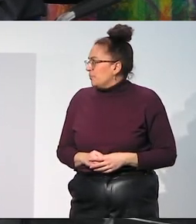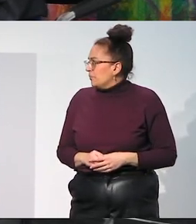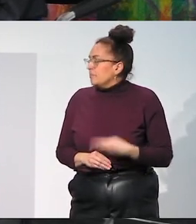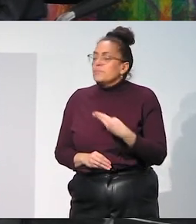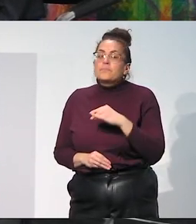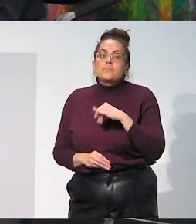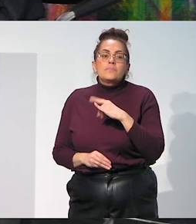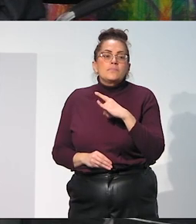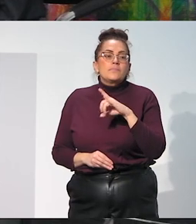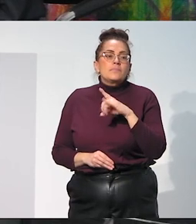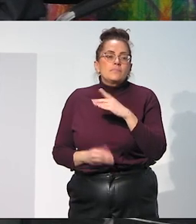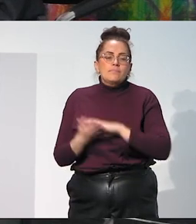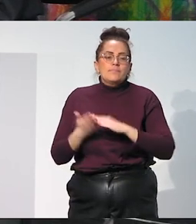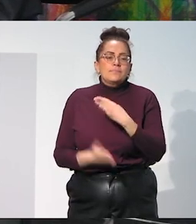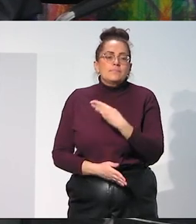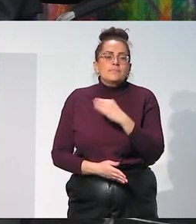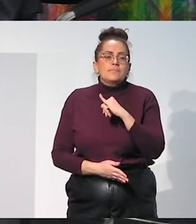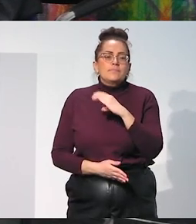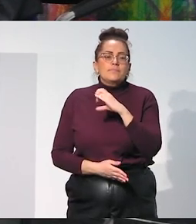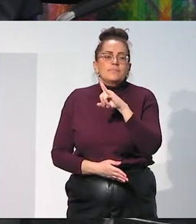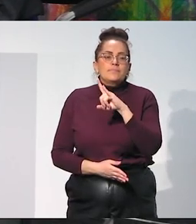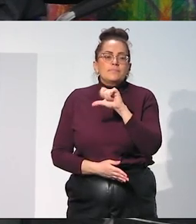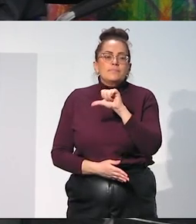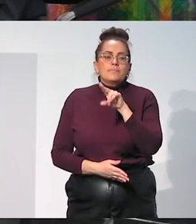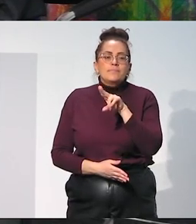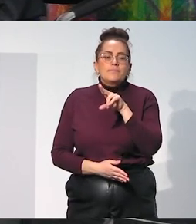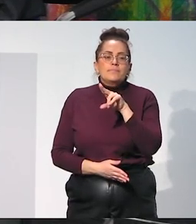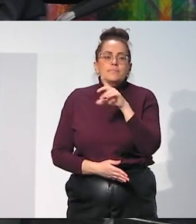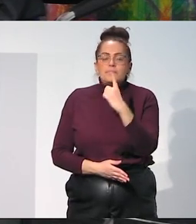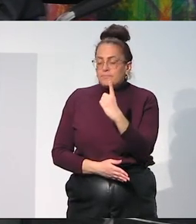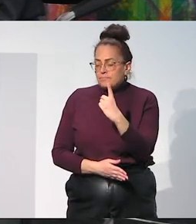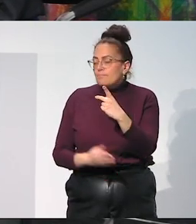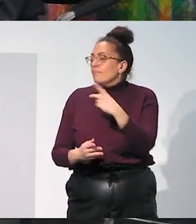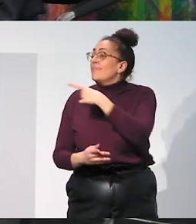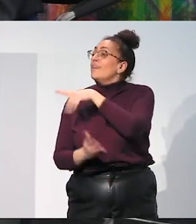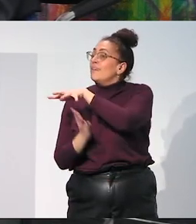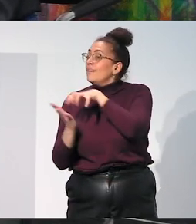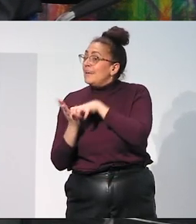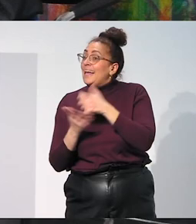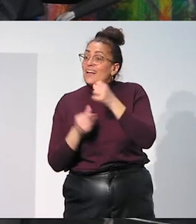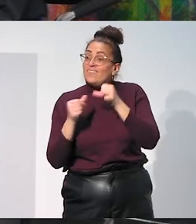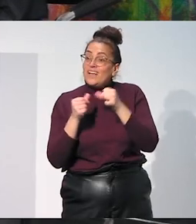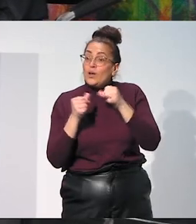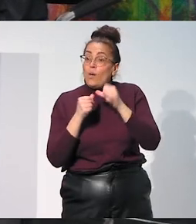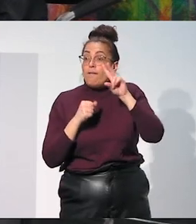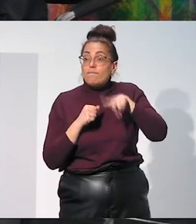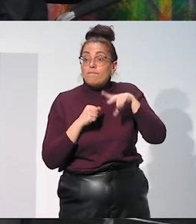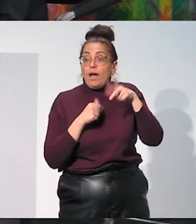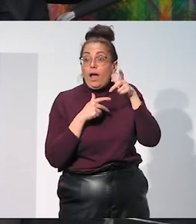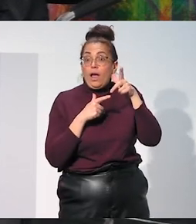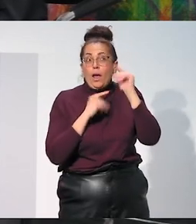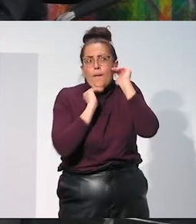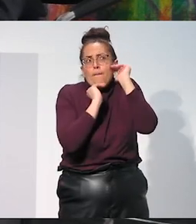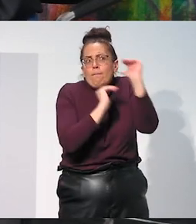bien sûr. Vous lui aviez envoyé l'un de vos premiers textes. Il l'a écrit assez tard, Pierre Michon, il